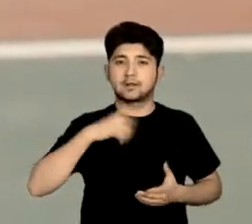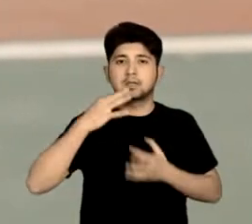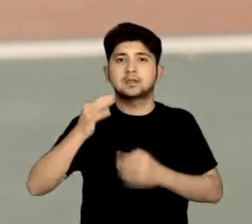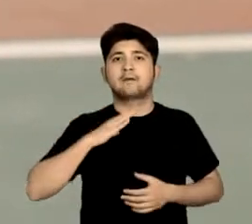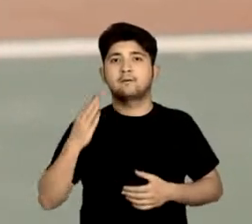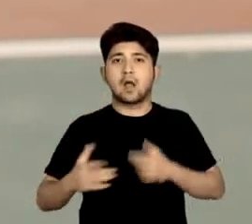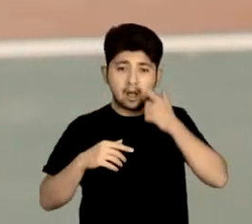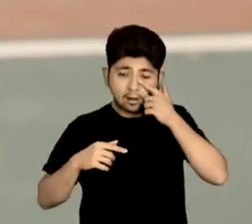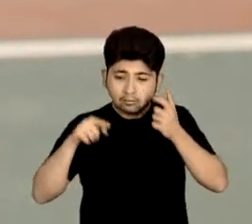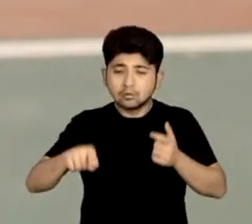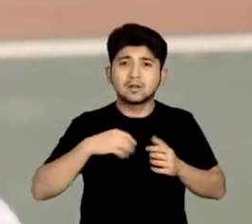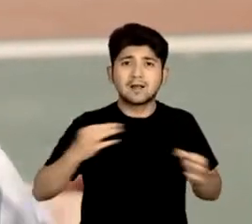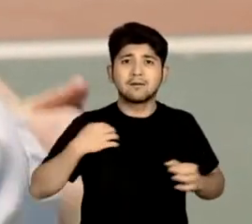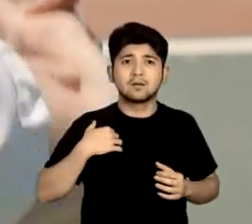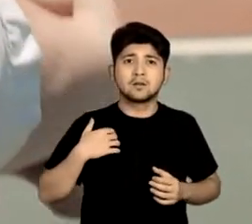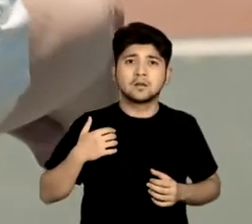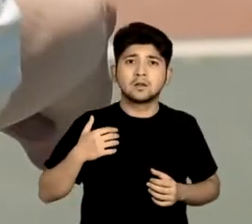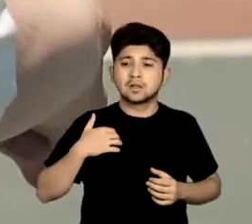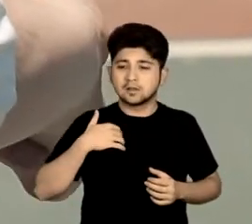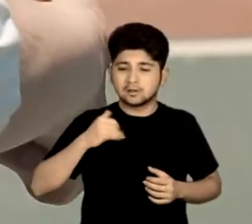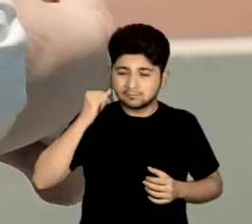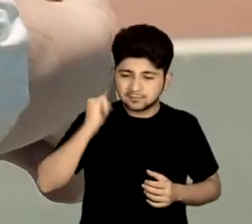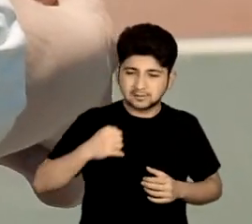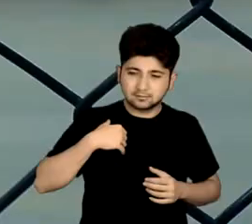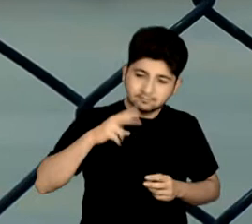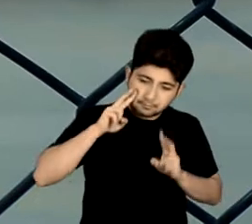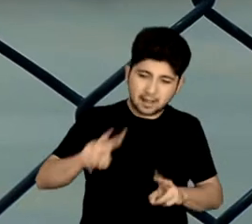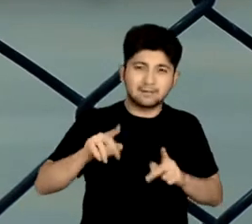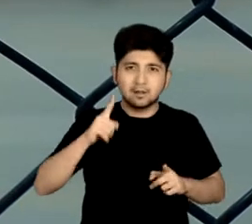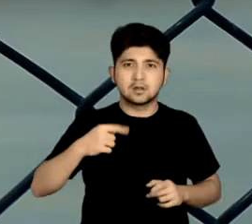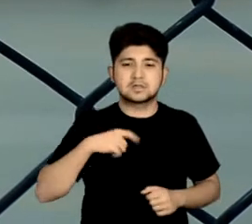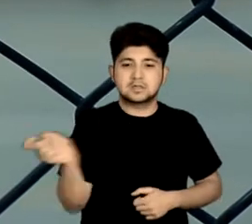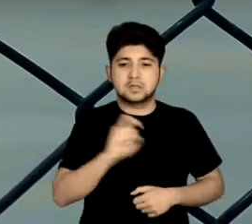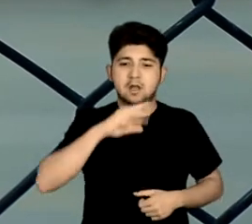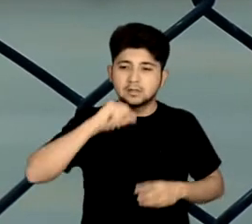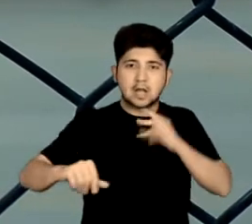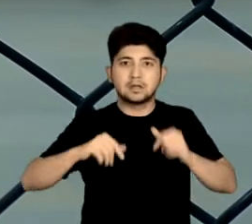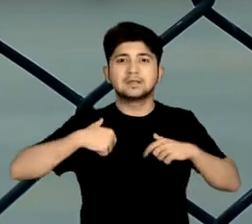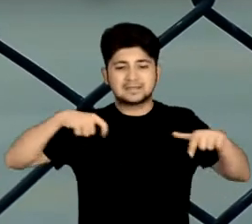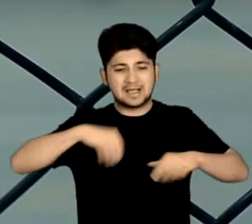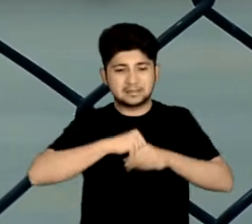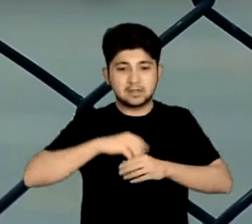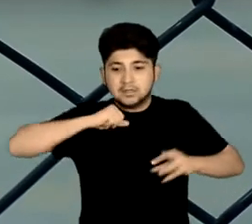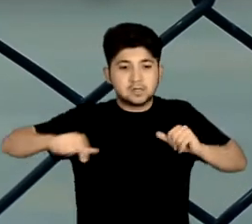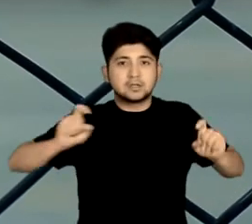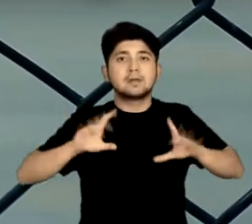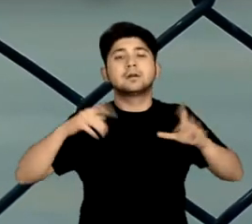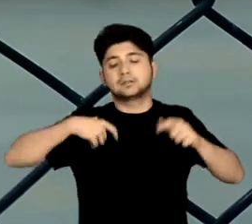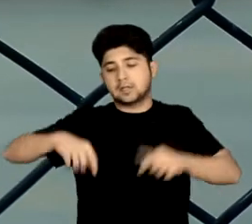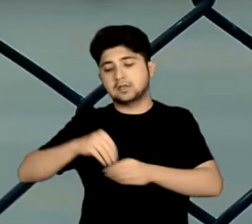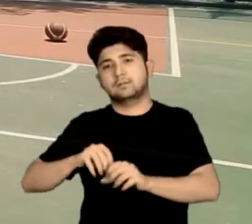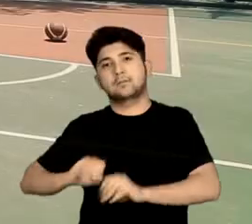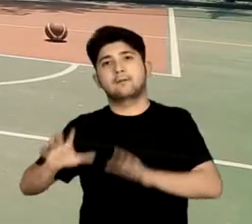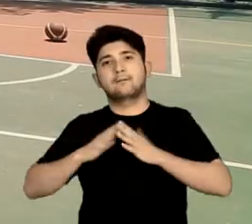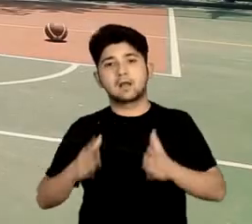insandır. Kin tutmayı sevmez. Kolay kolay kin tutmaz kimseye. Veya öfkesi saha içerisinde öfkelendiyse saha içerisinde